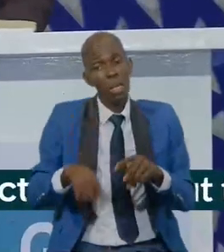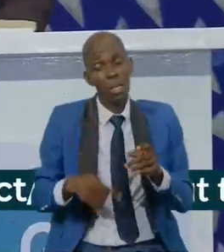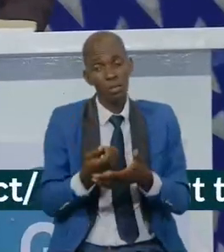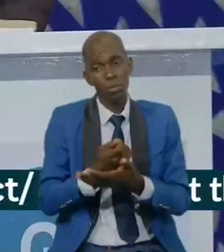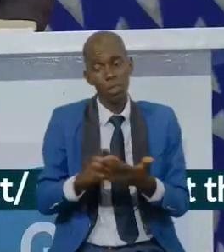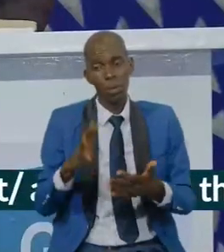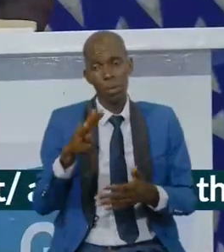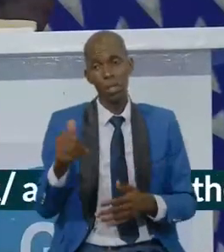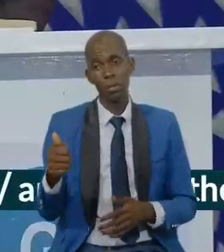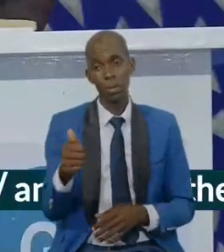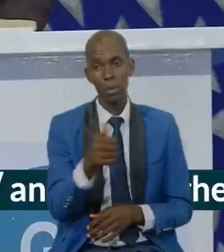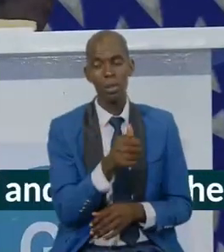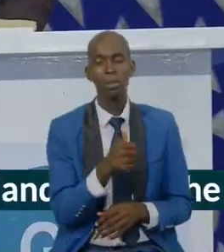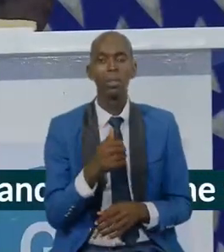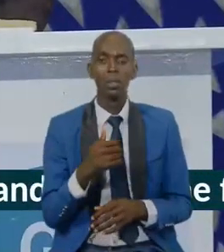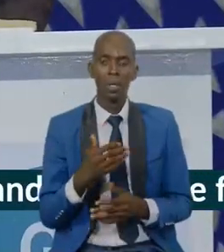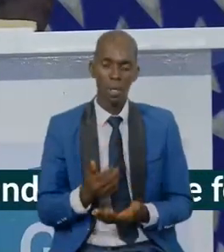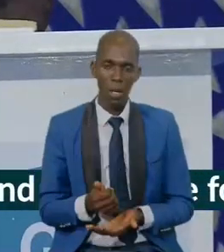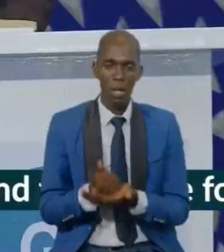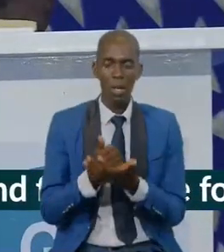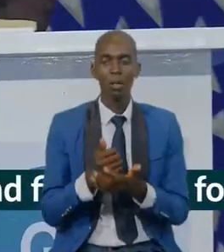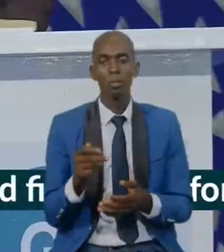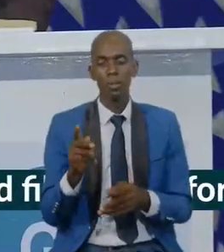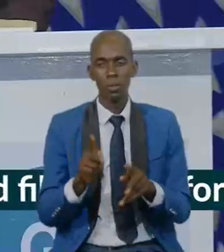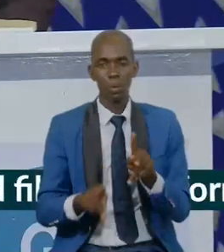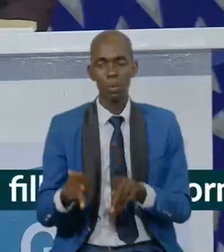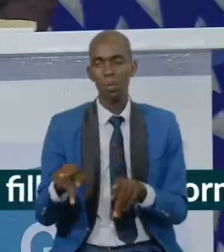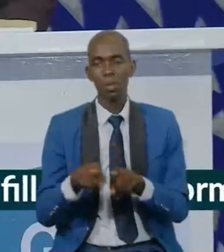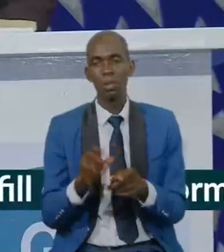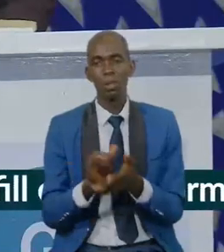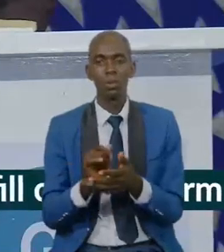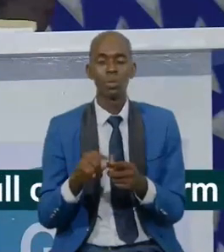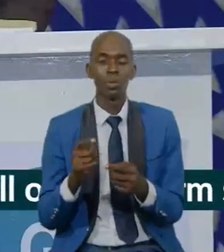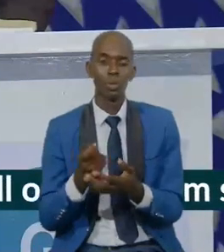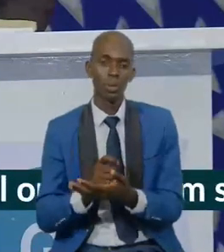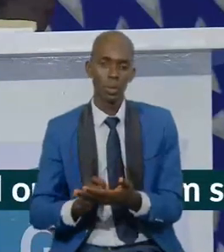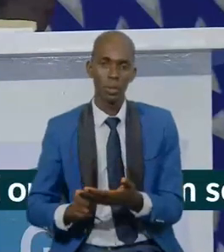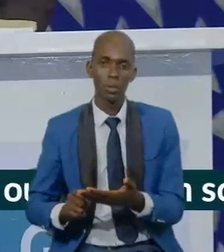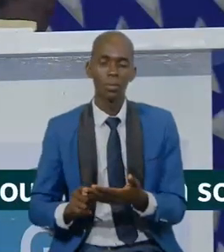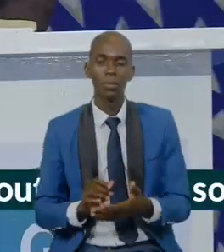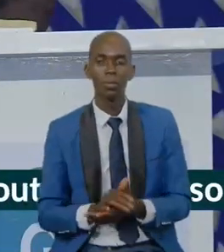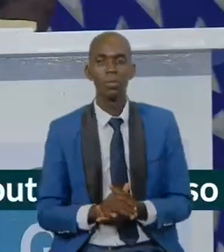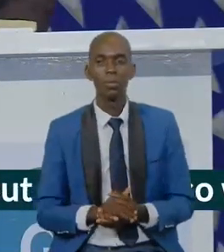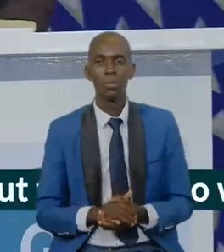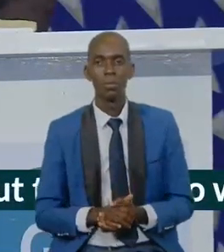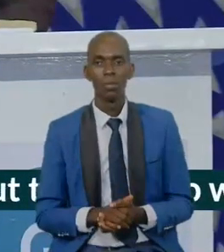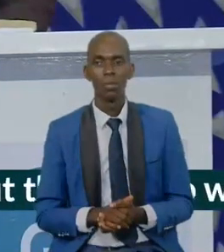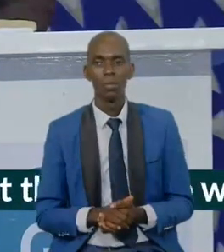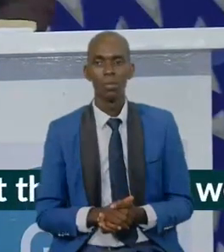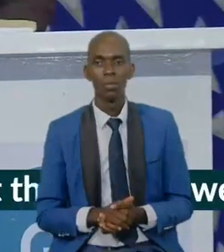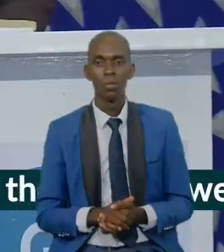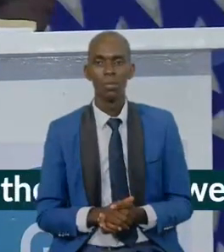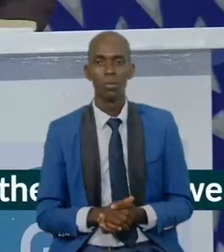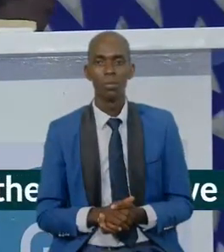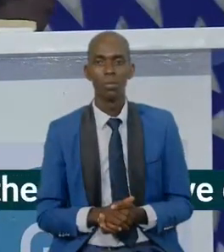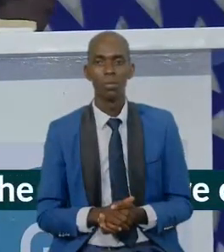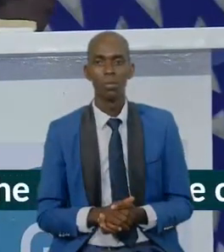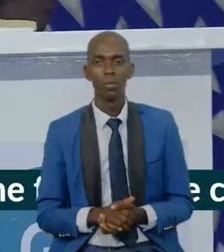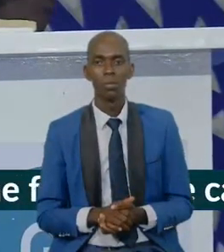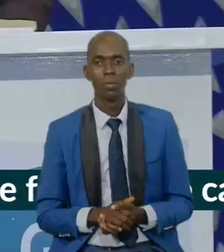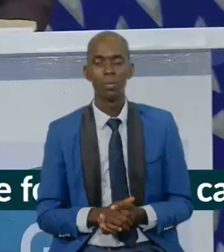write. Et ceux qui savent écrire, nous vous prions de bien vouloir écrire des